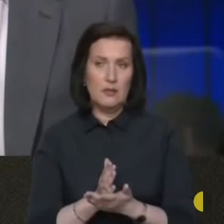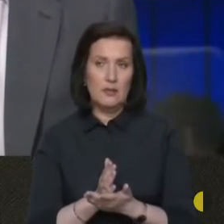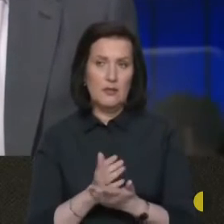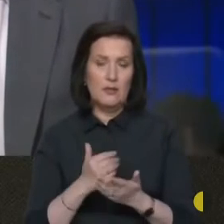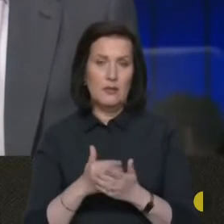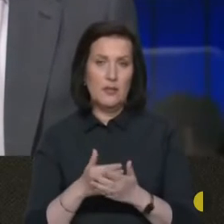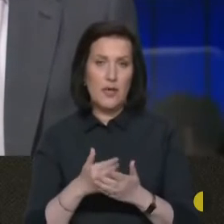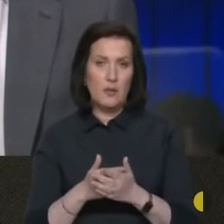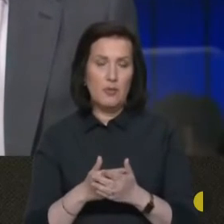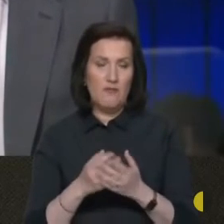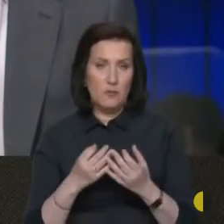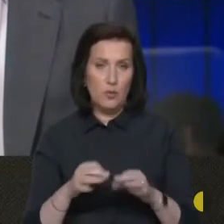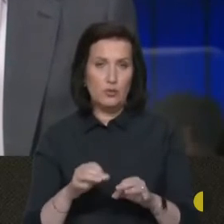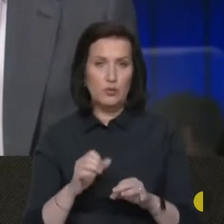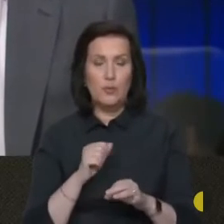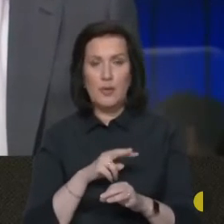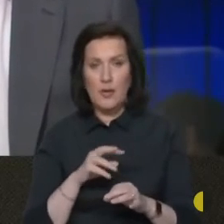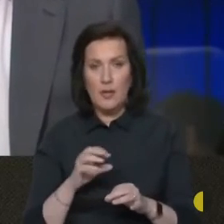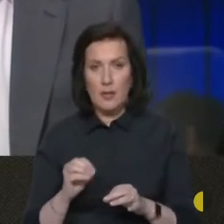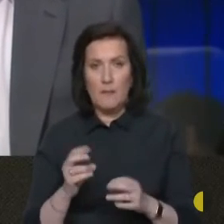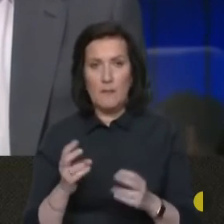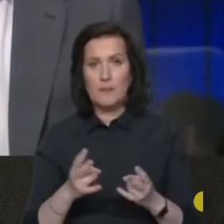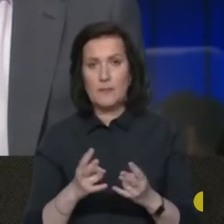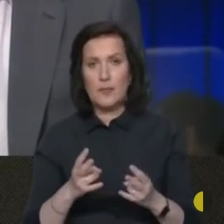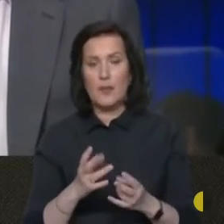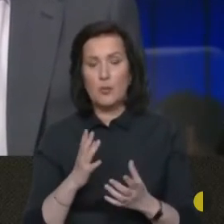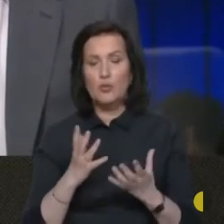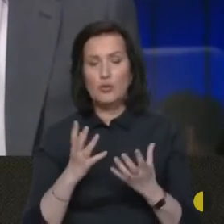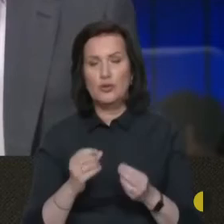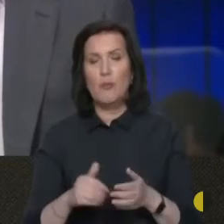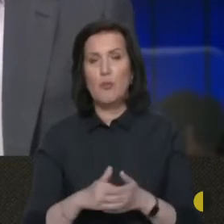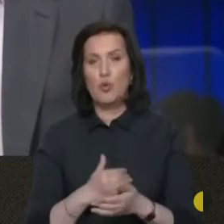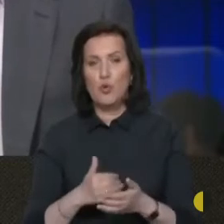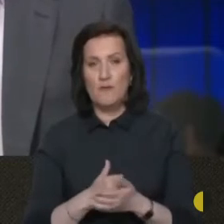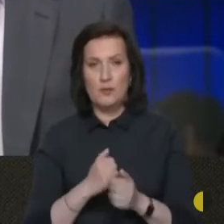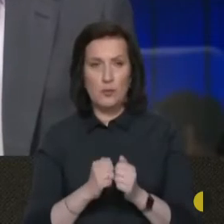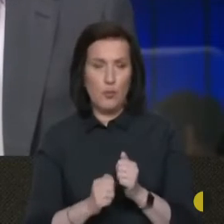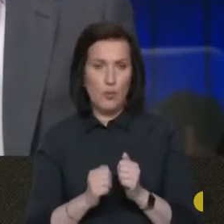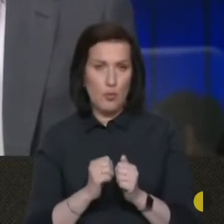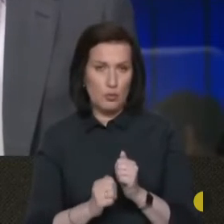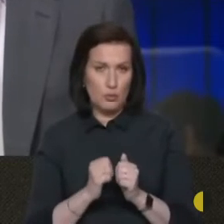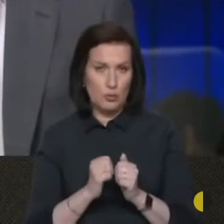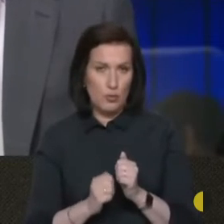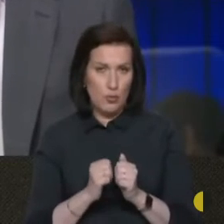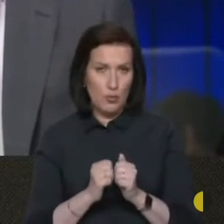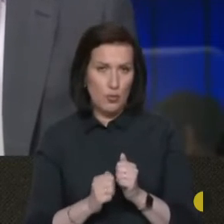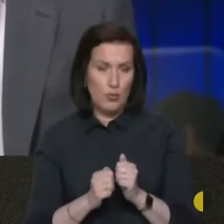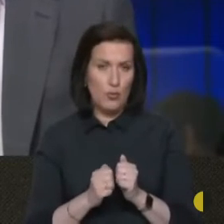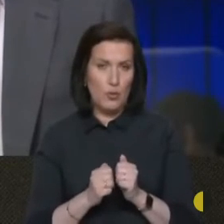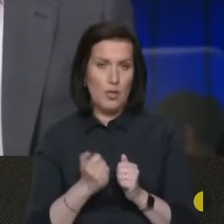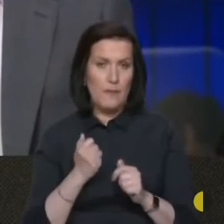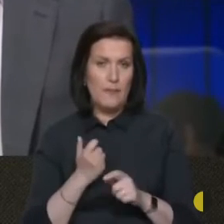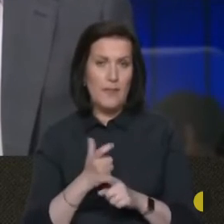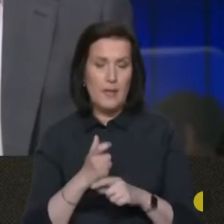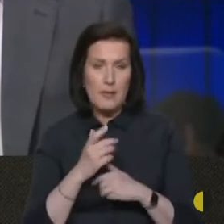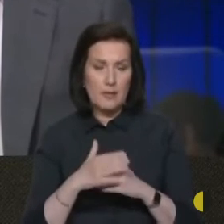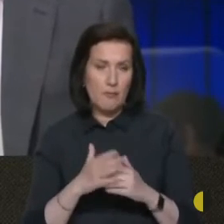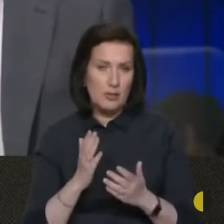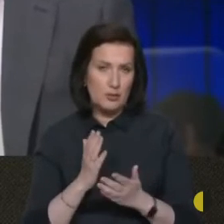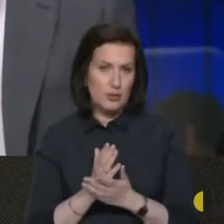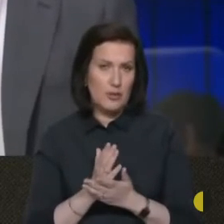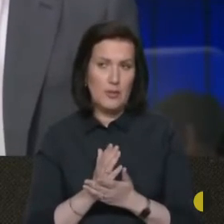якби в доступі, але потрібно буде ще поновити і по кожному під'їзду наклеїти, де найближче є